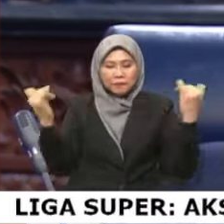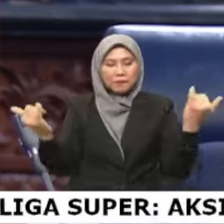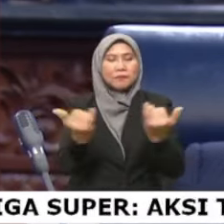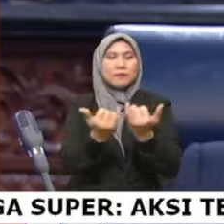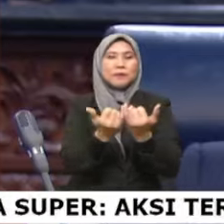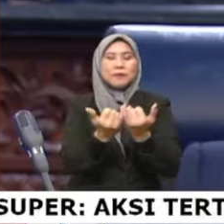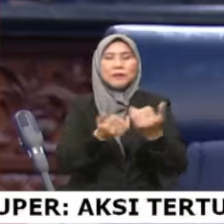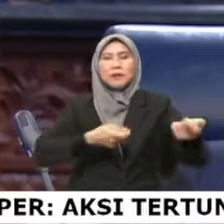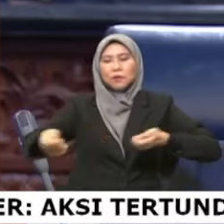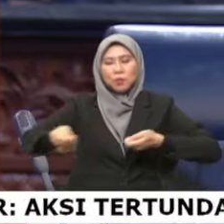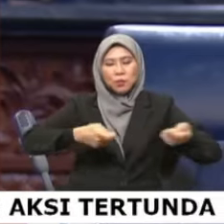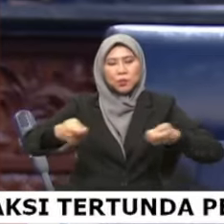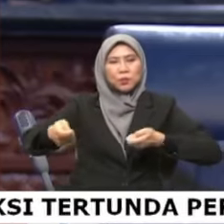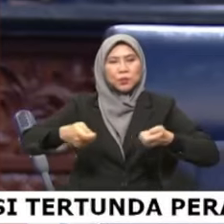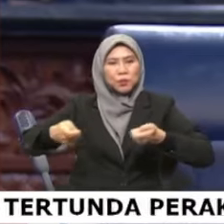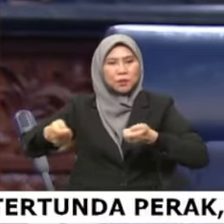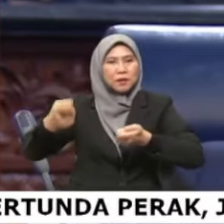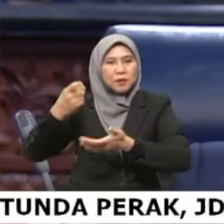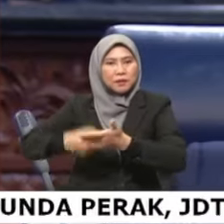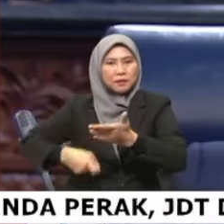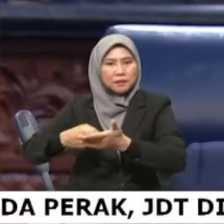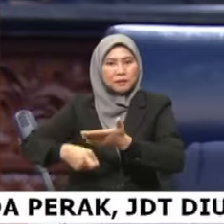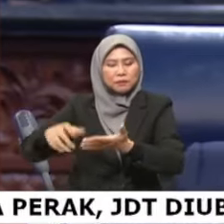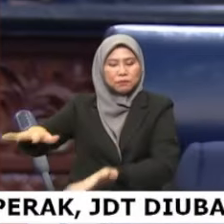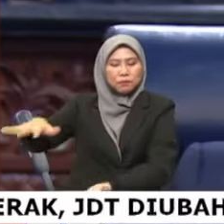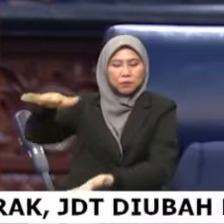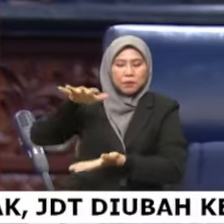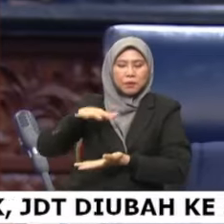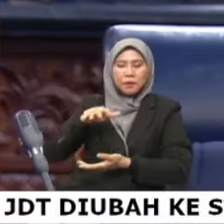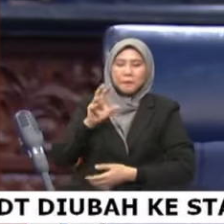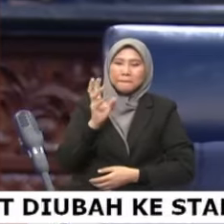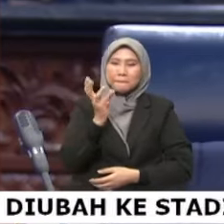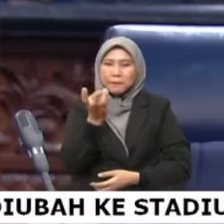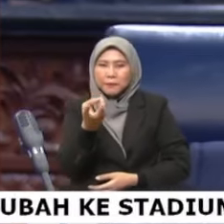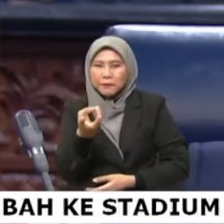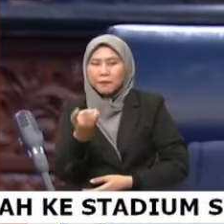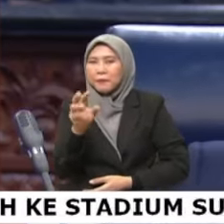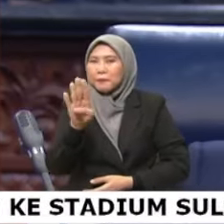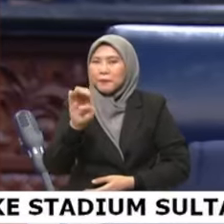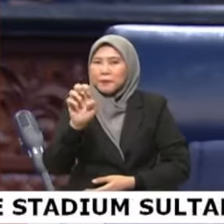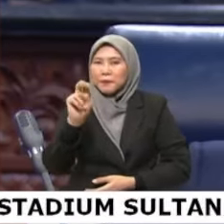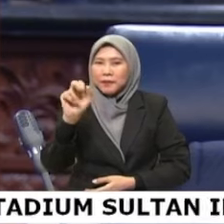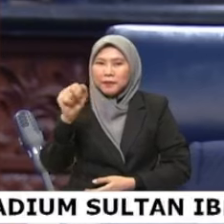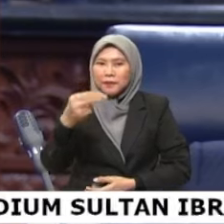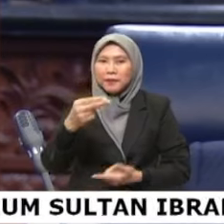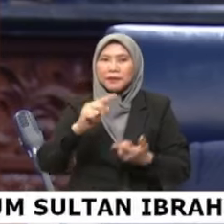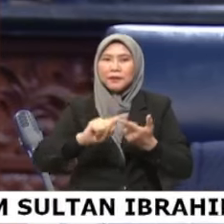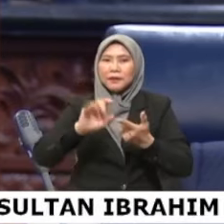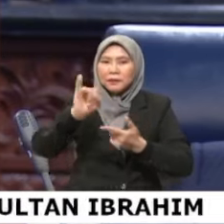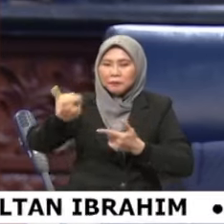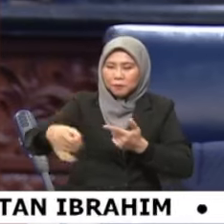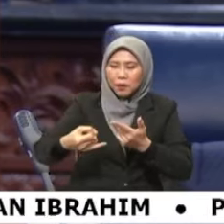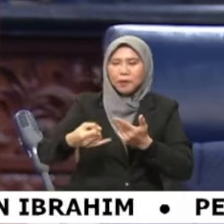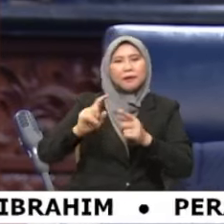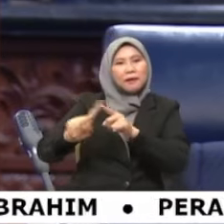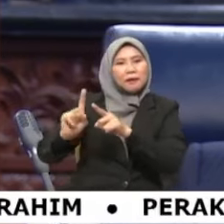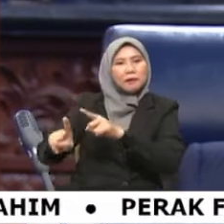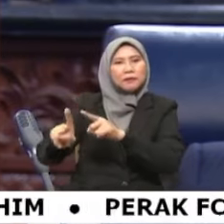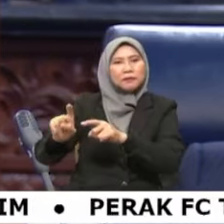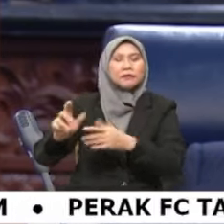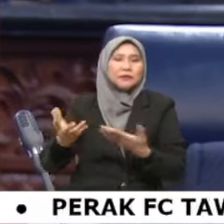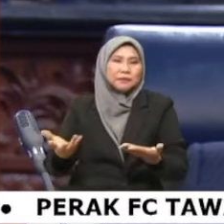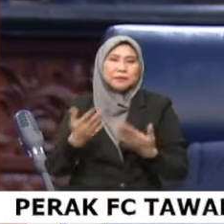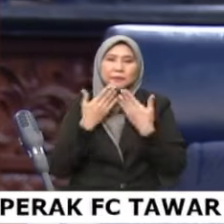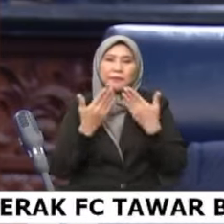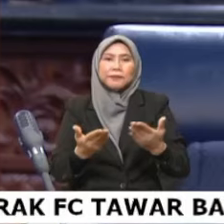syarikat yang mengawal, ya, berkenaan bekalan benih, ya, berkenaan bekalan benih import dan sebagainya. Ya,